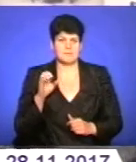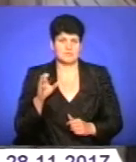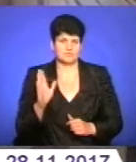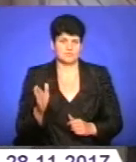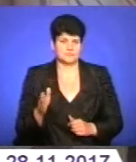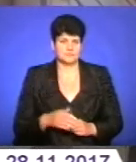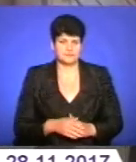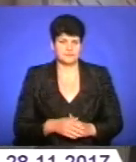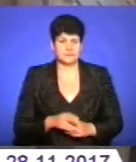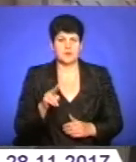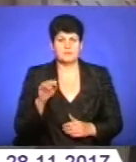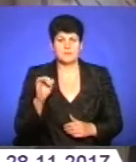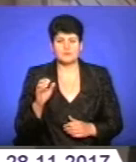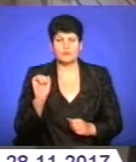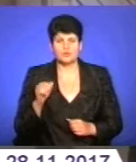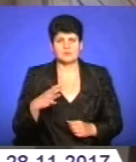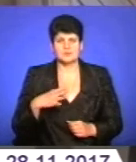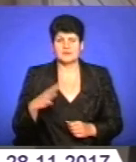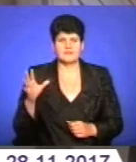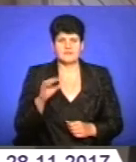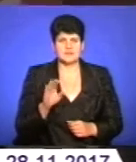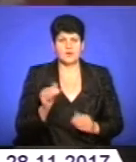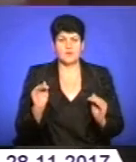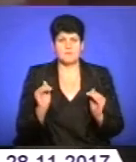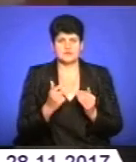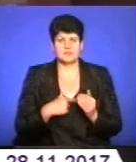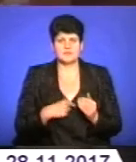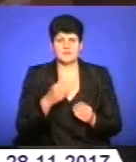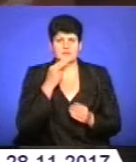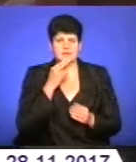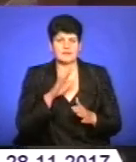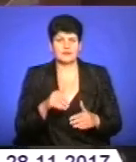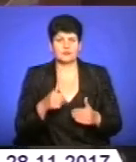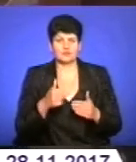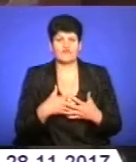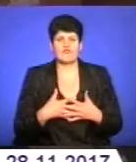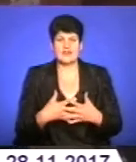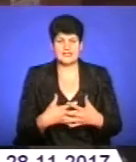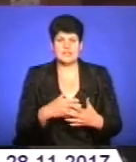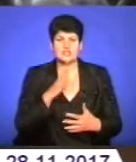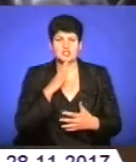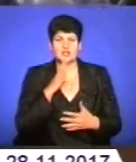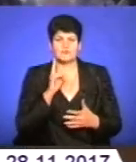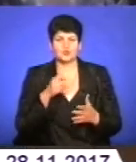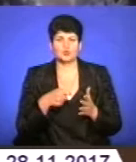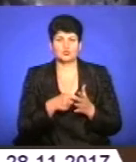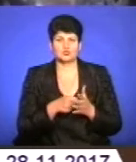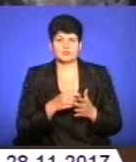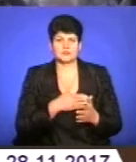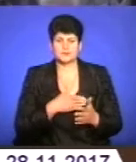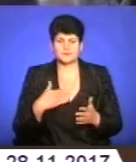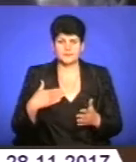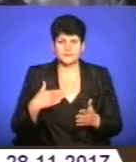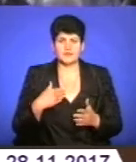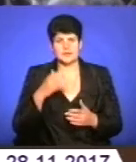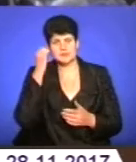насамперед. Посту можуть дотримуватися не всі. Обмежувати себе у їжі не рекомендують вагітним і жінкам, які годують немовлят, літнім і